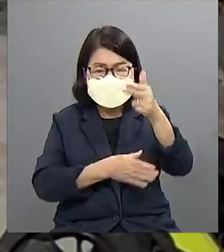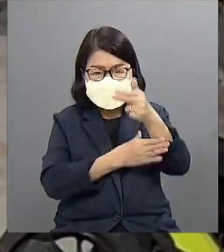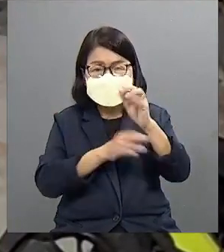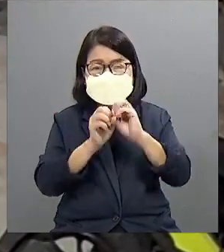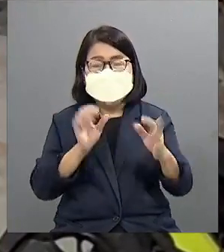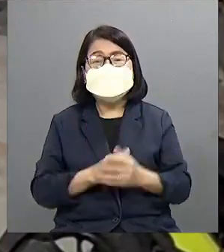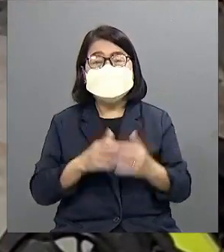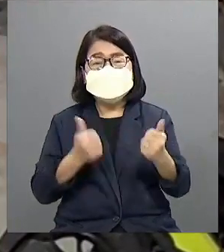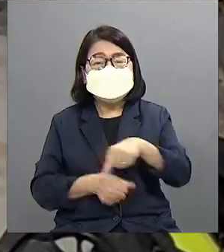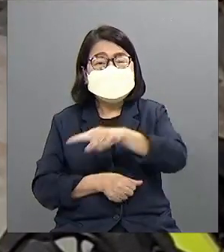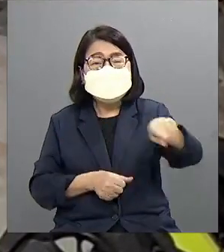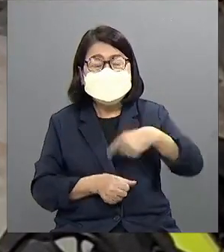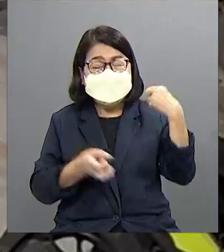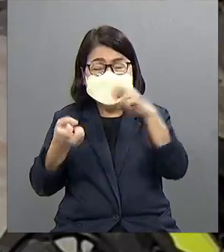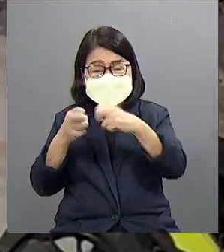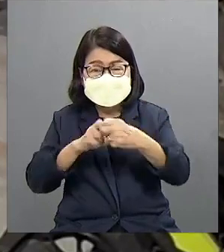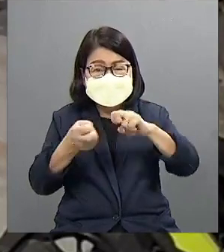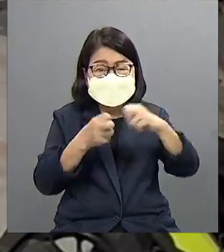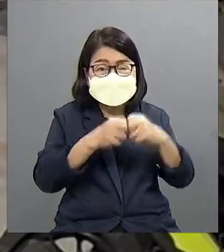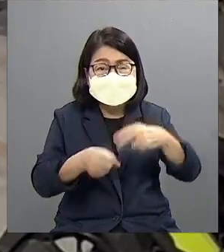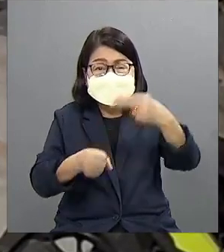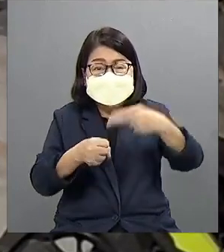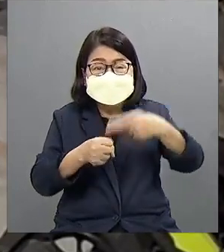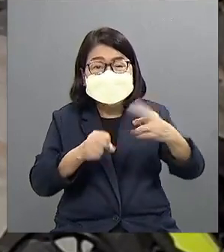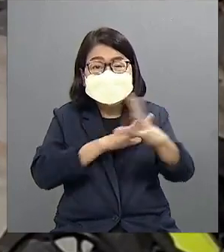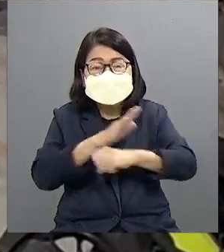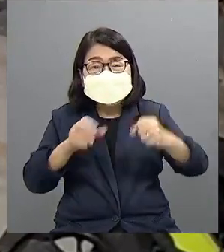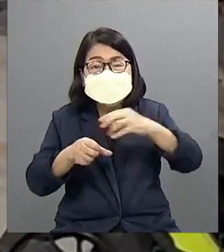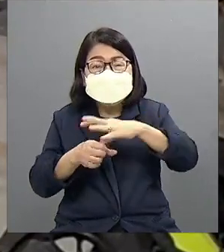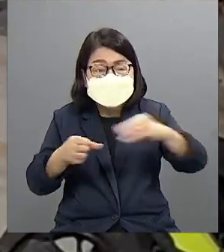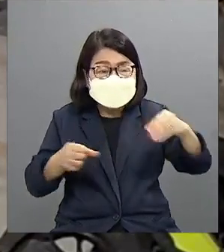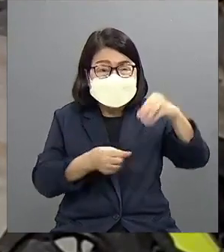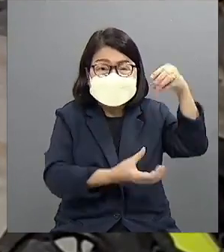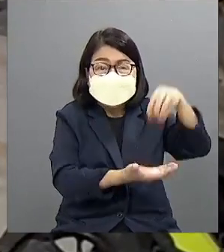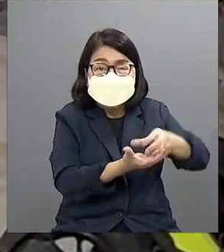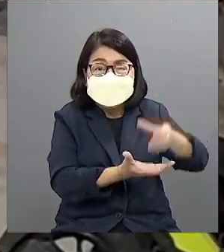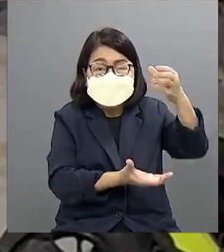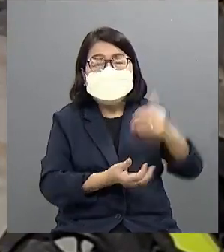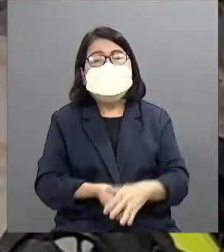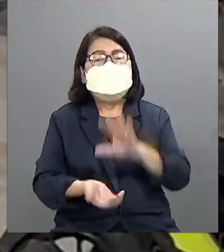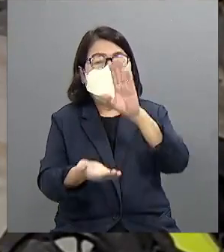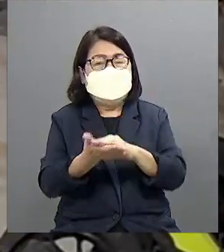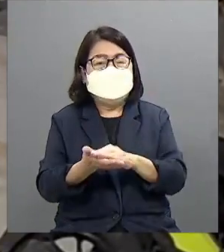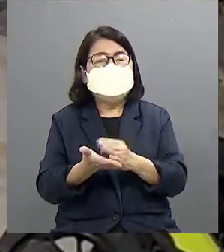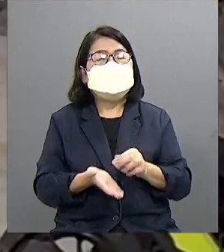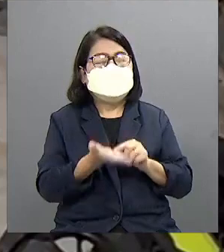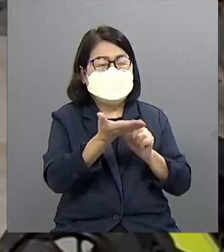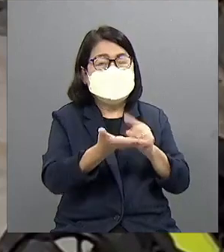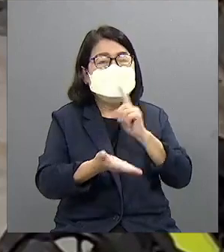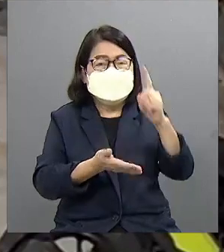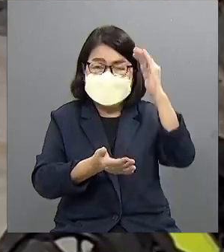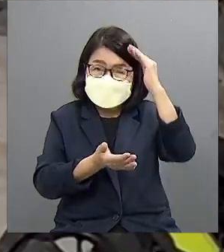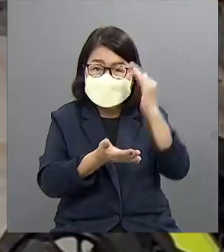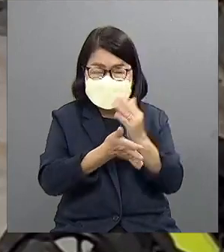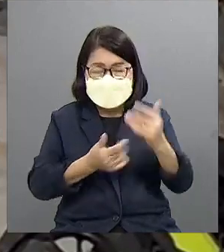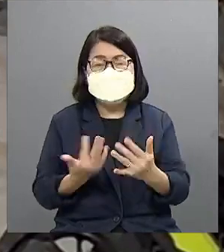รียมนำภาพจากกล้องวงจรปิดเนี่ยค่ะเป็นหลักฐานไปแจ้งความไว้ที่สถานีตำรวจภูธรเมืองสมุทรปราการแล้วนะคะแหมน่าจะตามจับกันได้